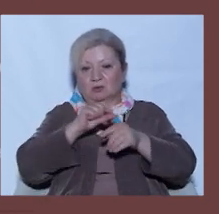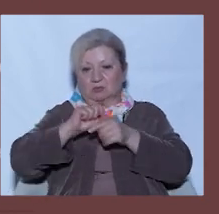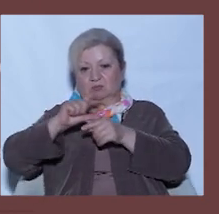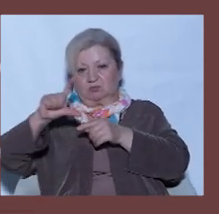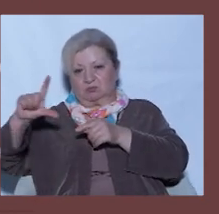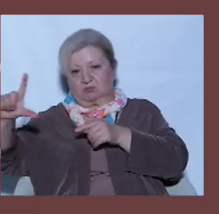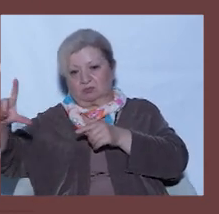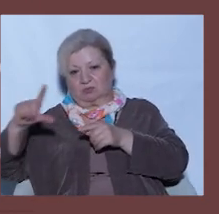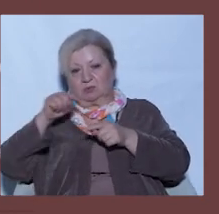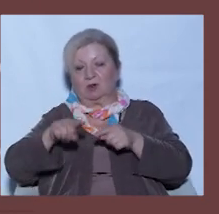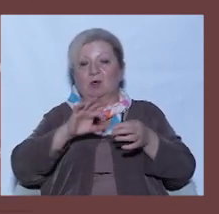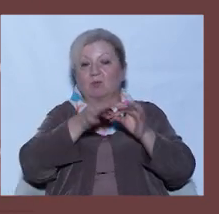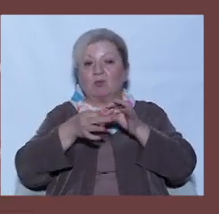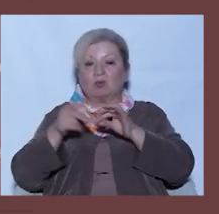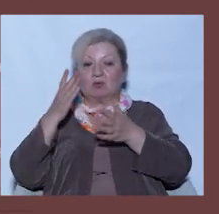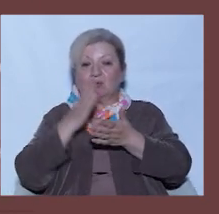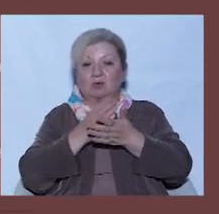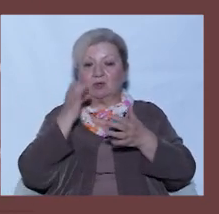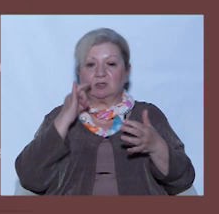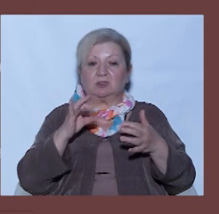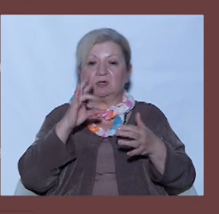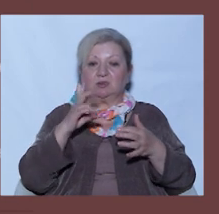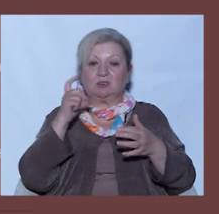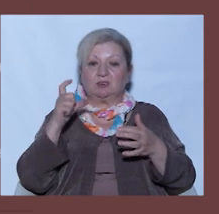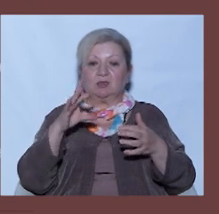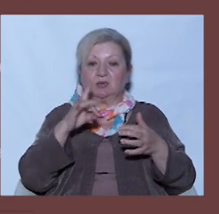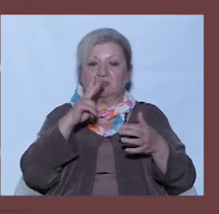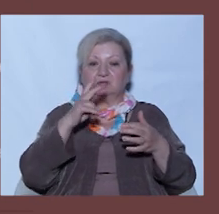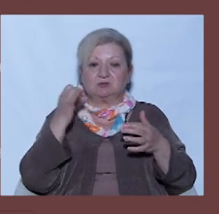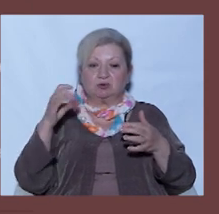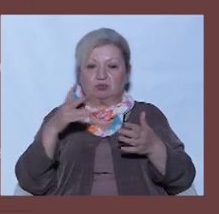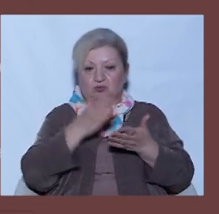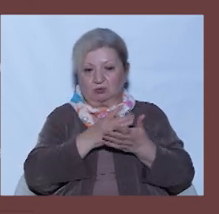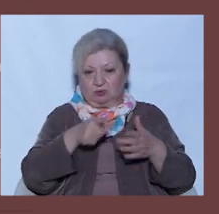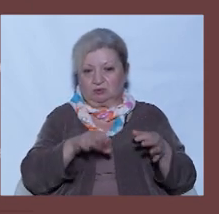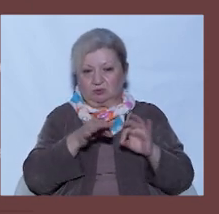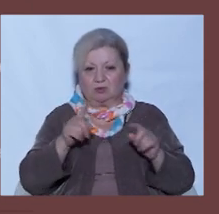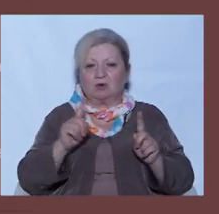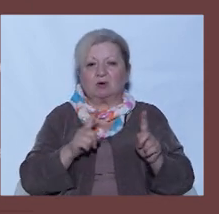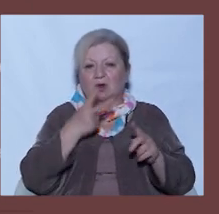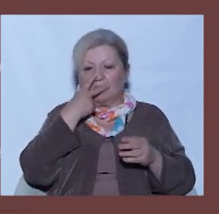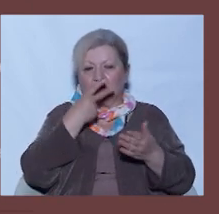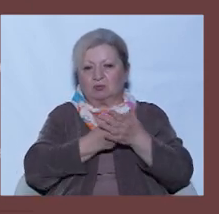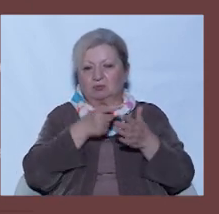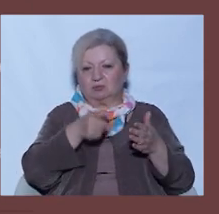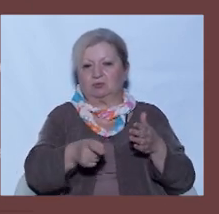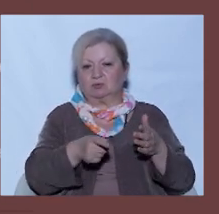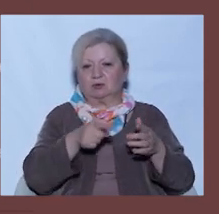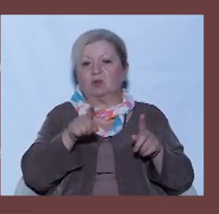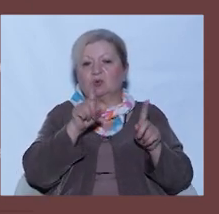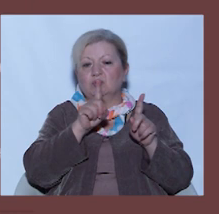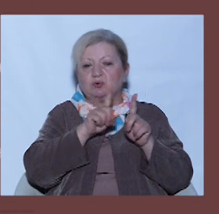როგორ არის. მაგრამ ეს პროცესი არის ინერციული, თუ ვაკვირდებით. რა ანალოგიას ხედავთ აქ?